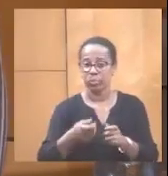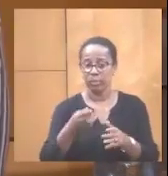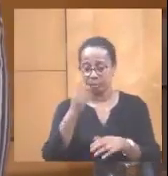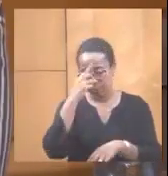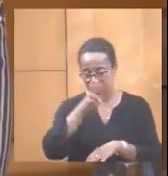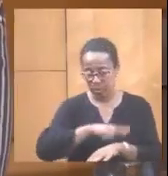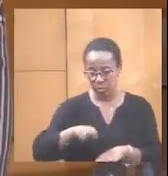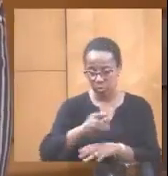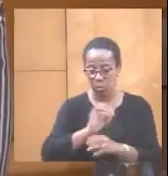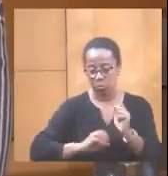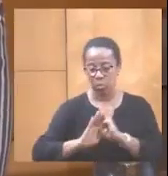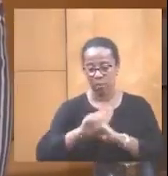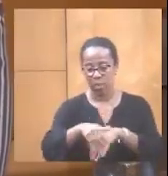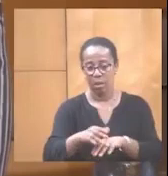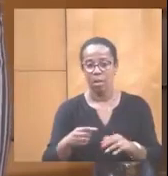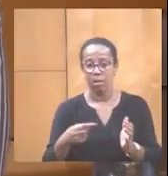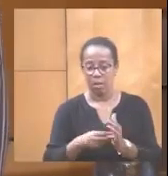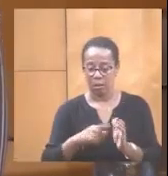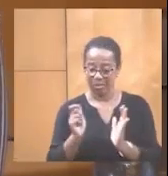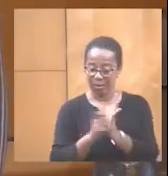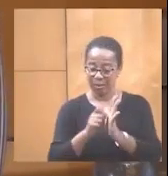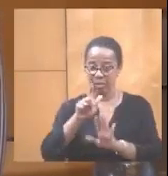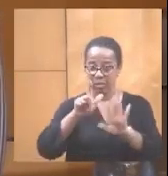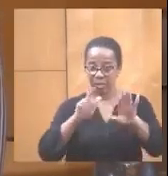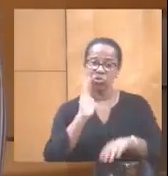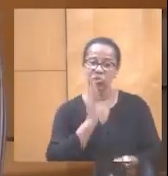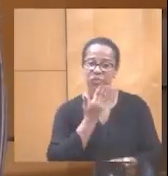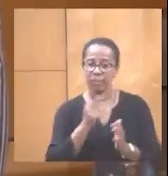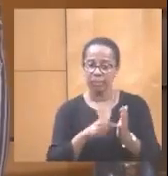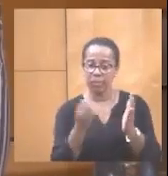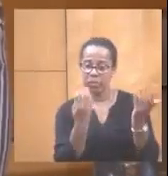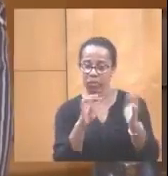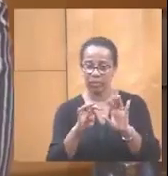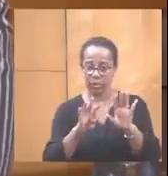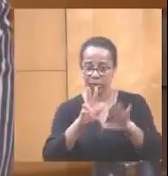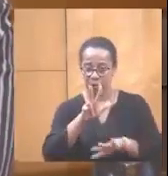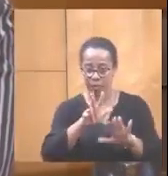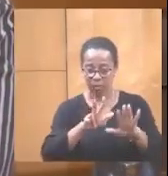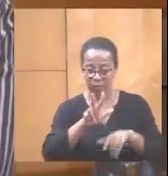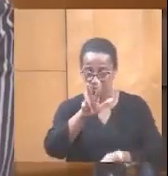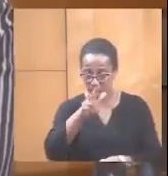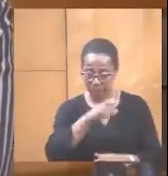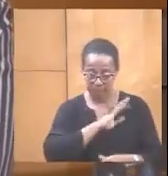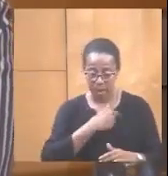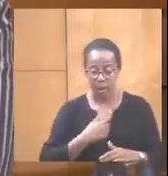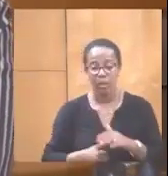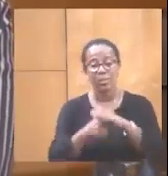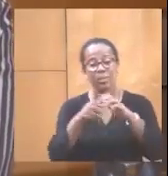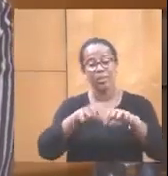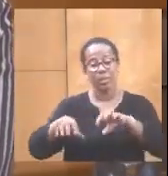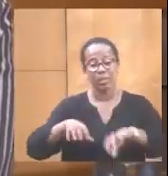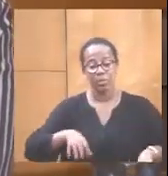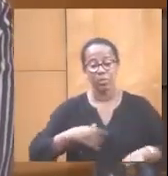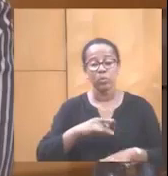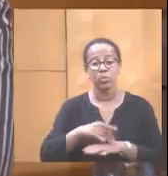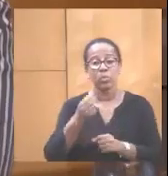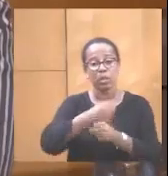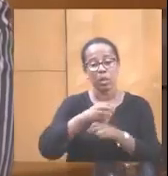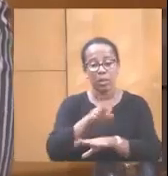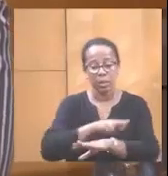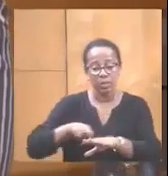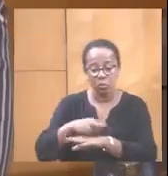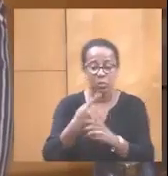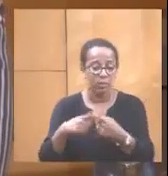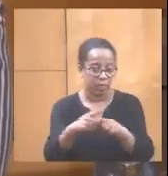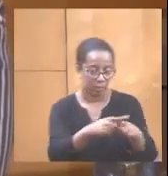d'outre-mer le 7 janvier 1983, parce qu'à l'époque, il y avait la décentralisation, on avait créé des régions quand les